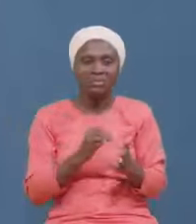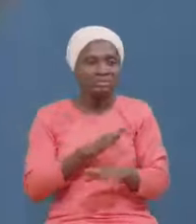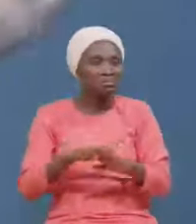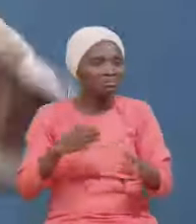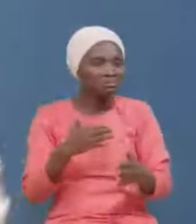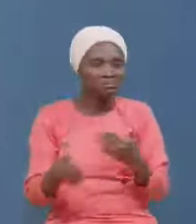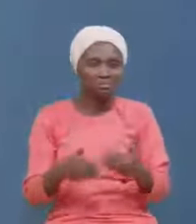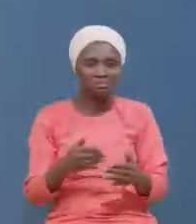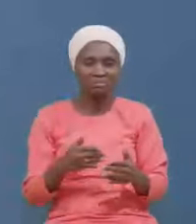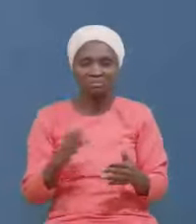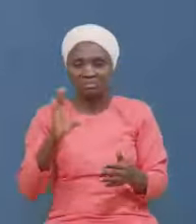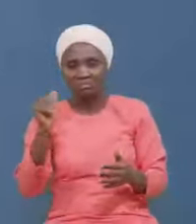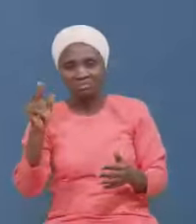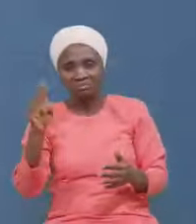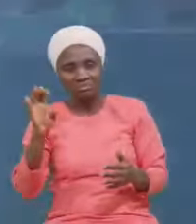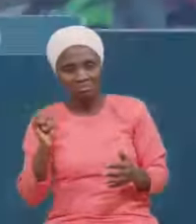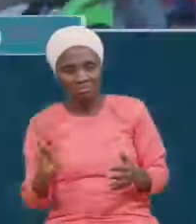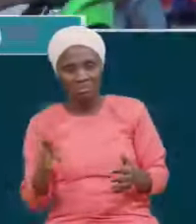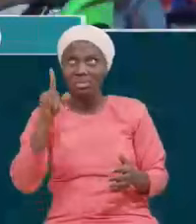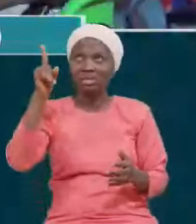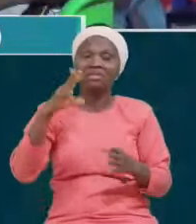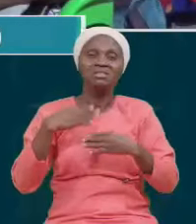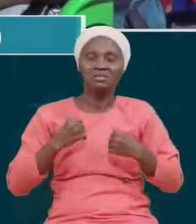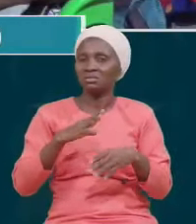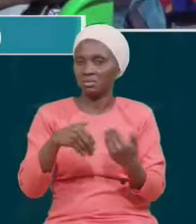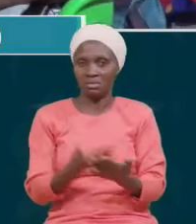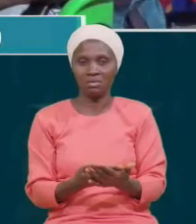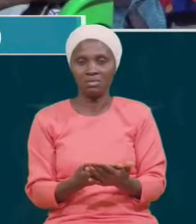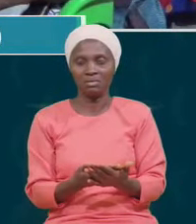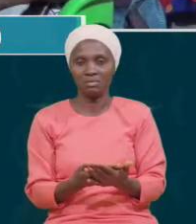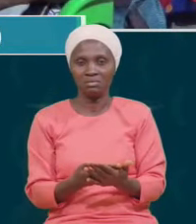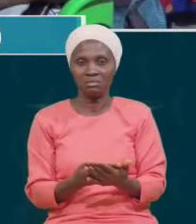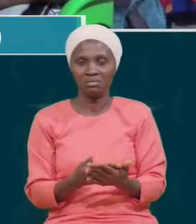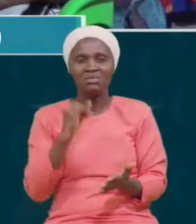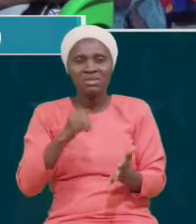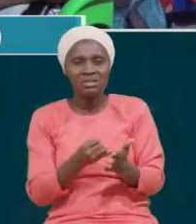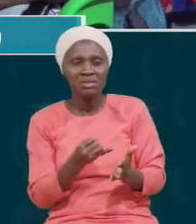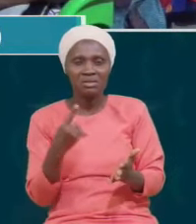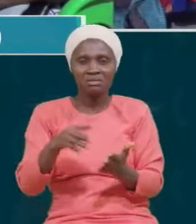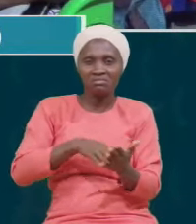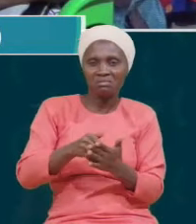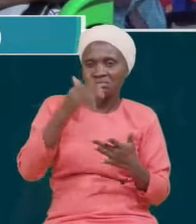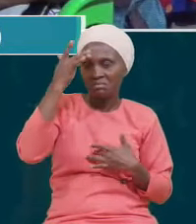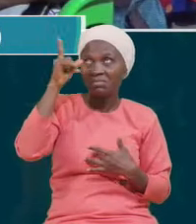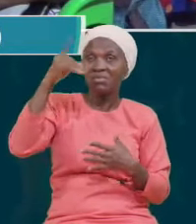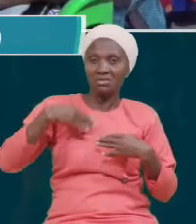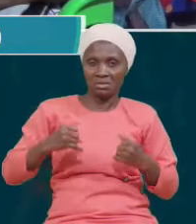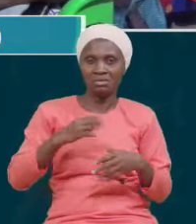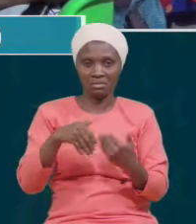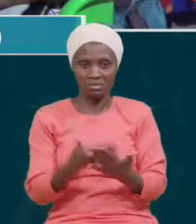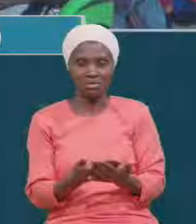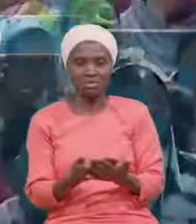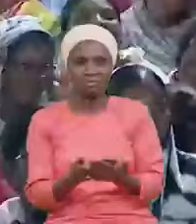He healed all. ఆయన క్యాన్సర్ అయినా స్వస్థపరిచేశాడు. Is it deformity? He healed all.